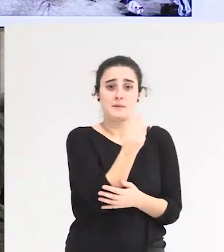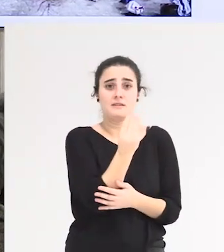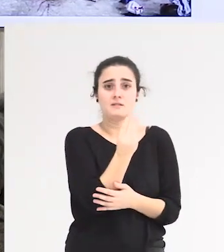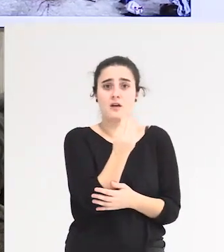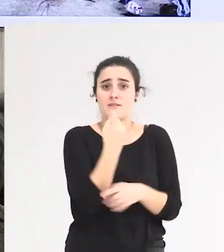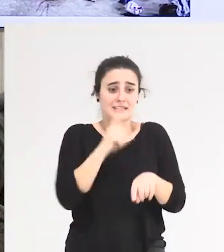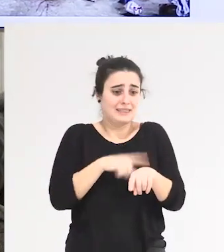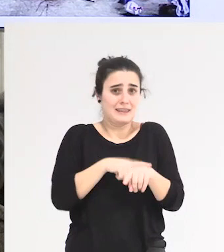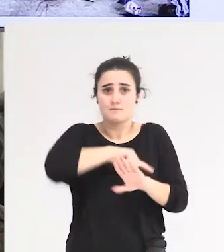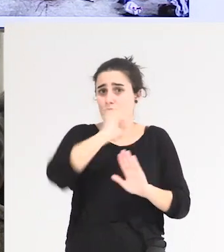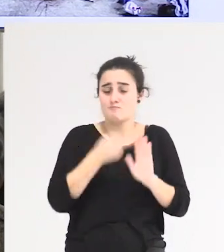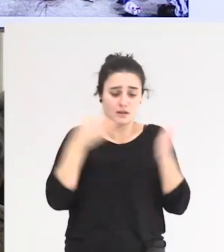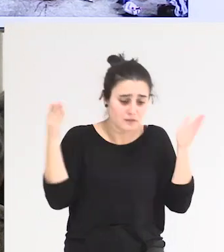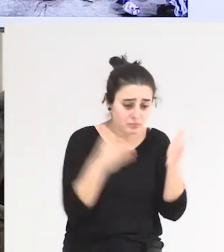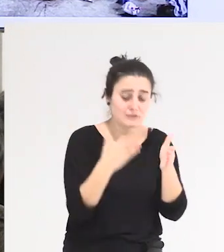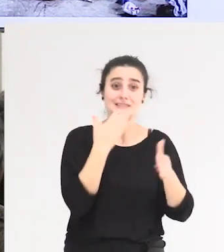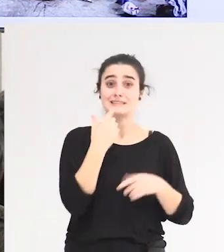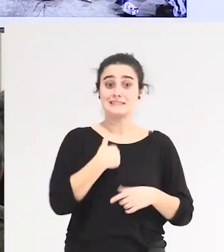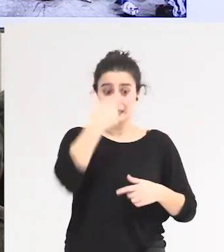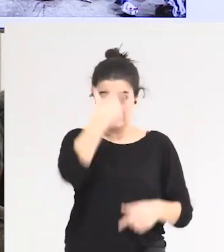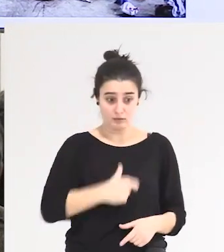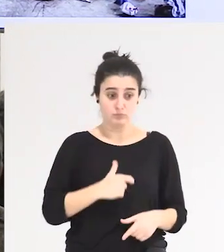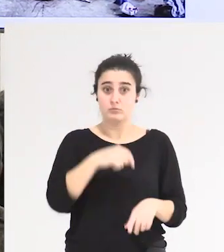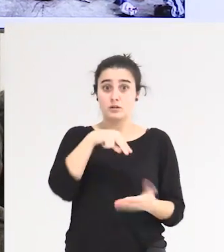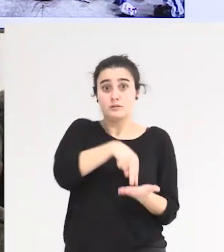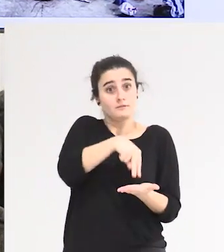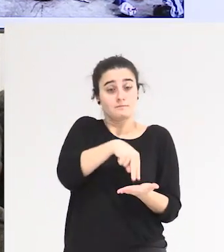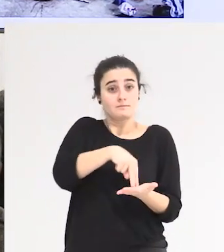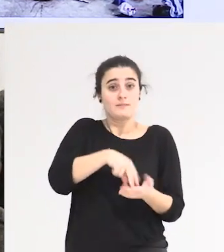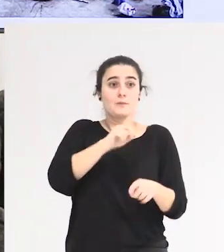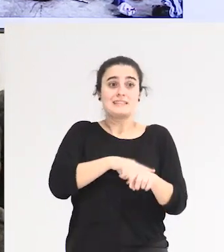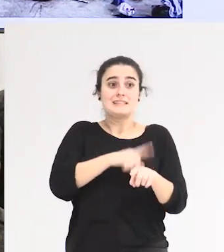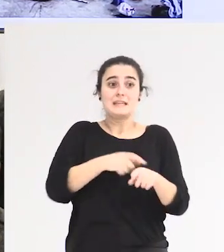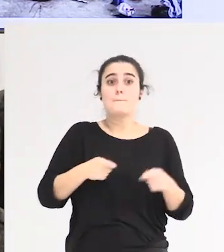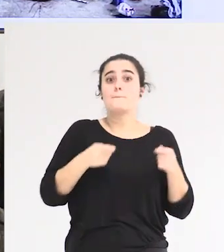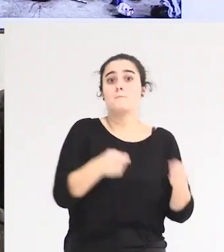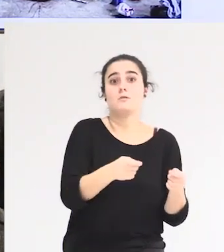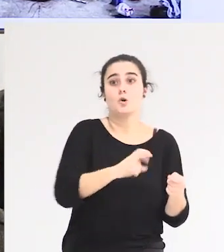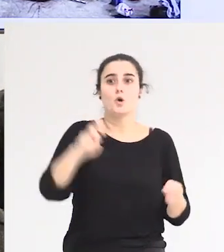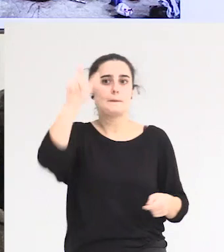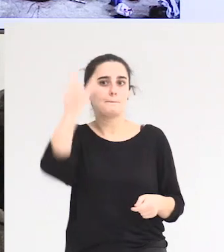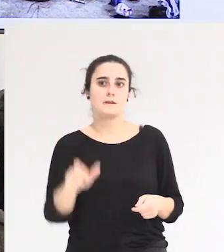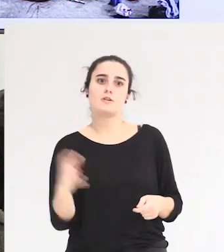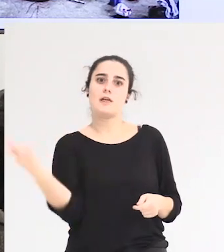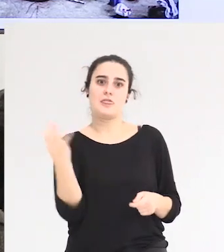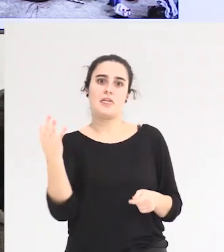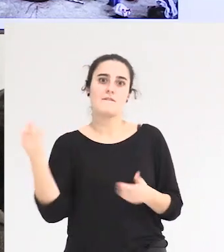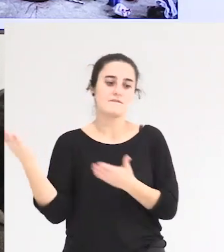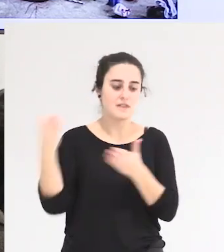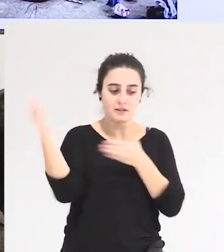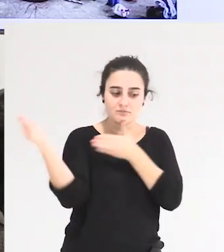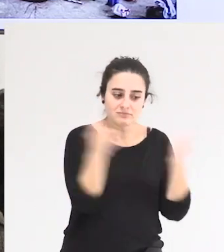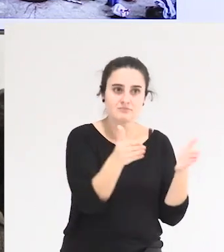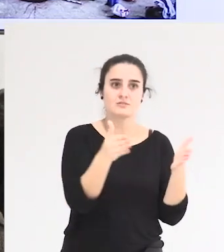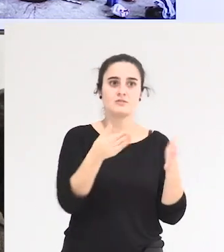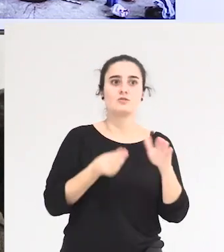guztia. Zu ez bazaude, zu ez bazaude zeure denbora guztia berari emanez da beste pertsona bat dagoelako, ez? Ume bat, jaio